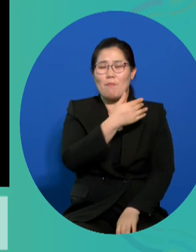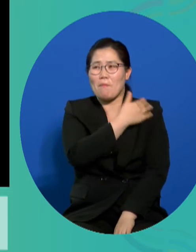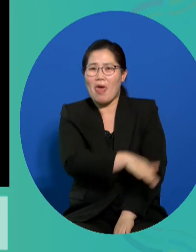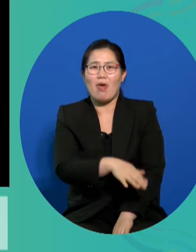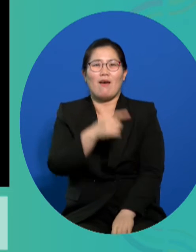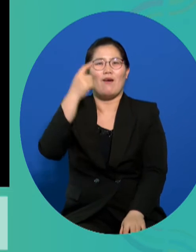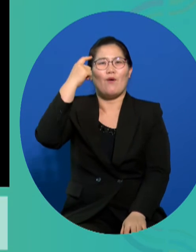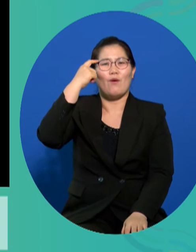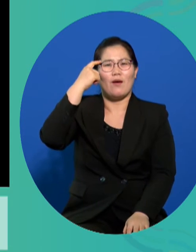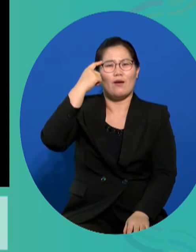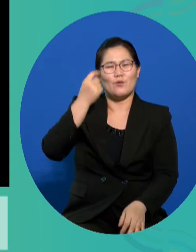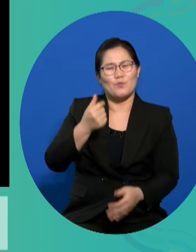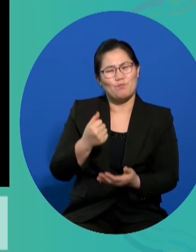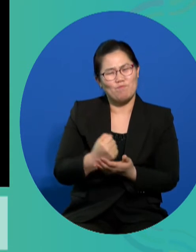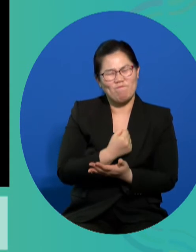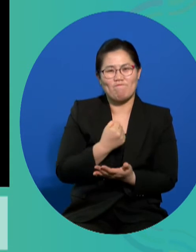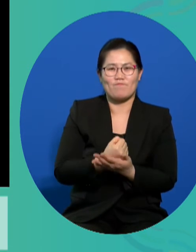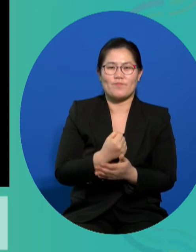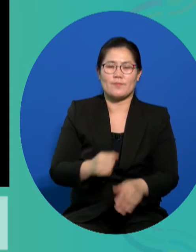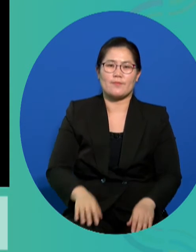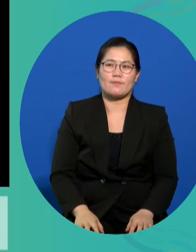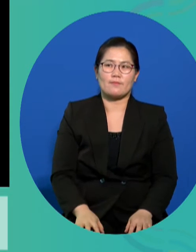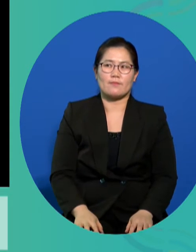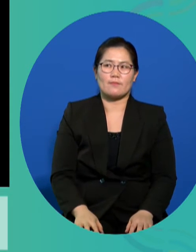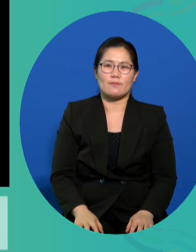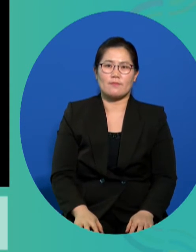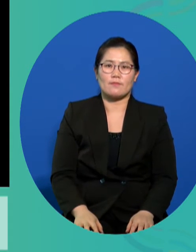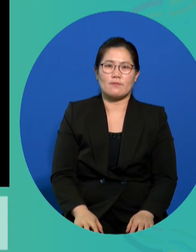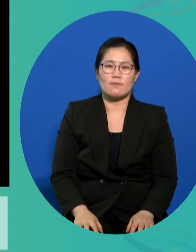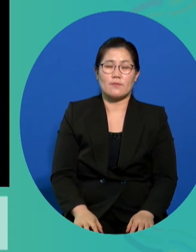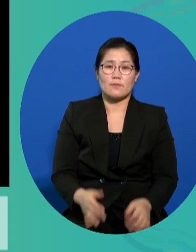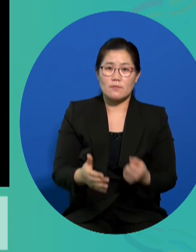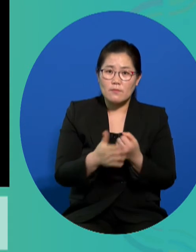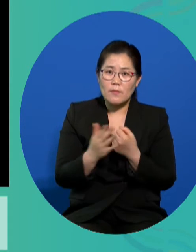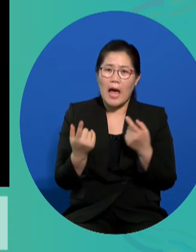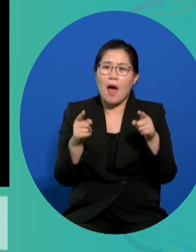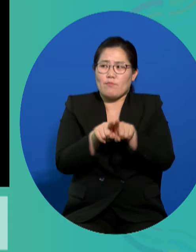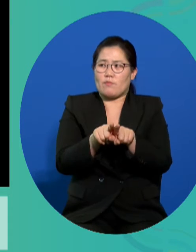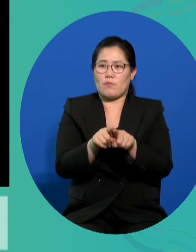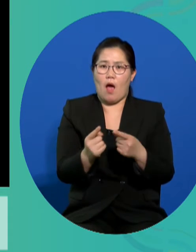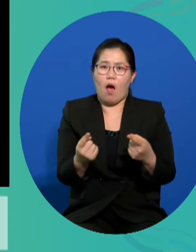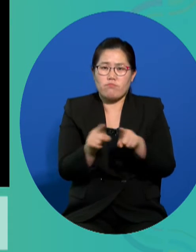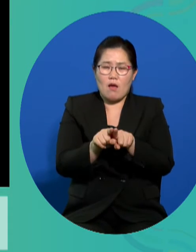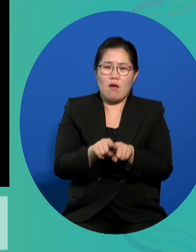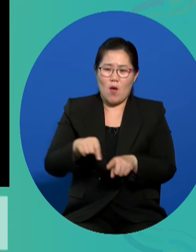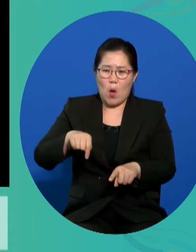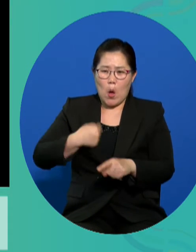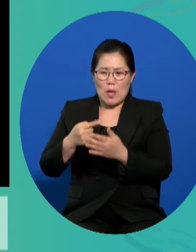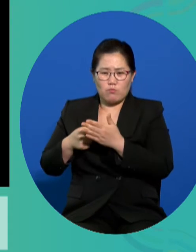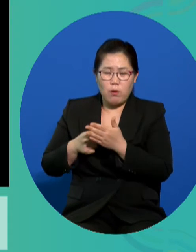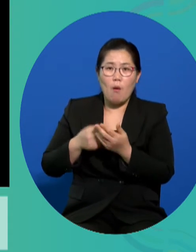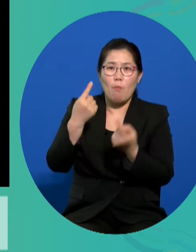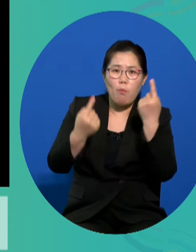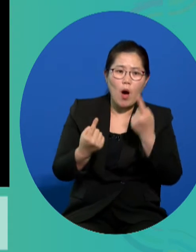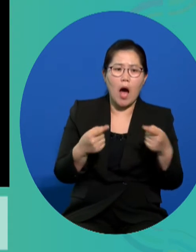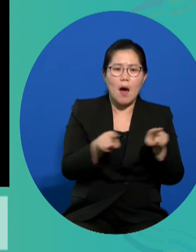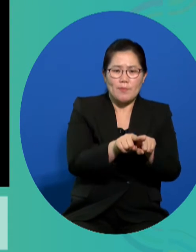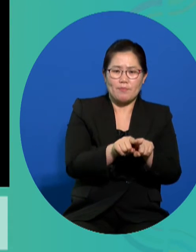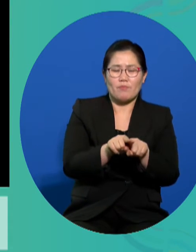저도 안타깝습니다. 거버넌스를 구축해서 같이 수익 모델을 만들어도